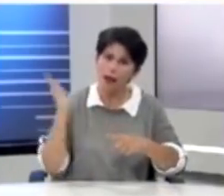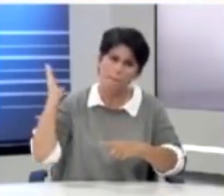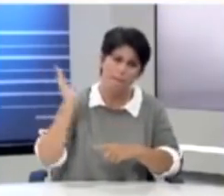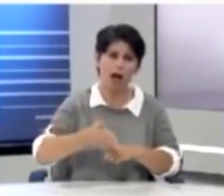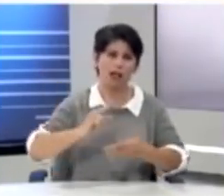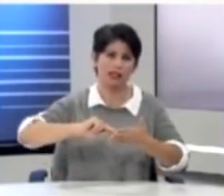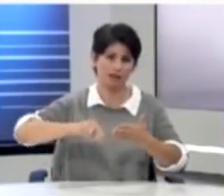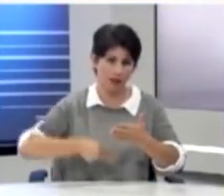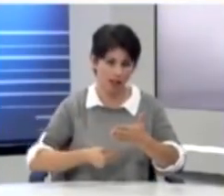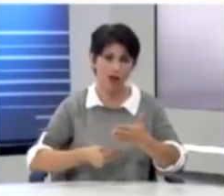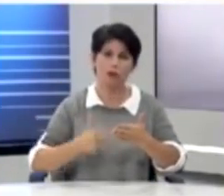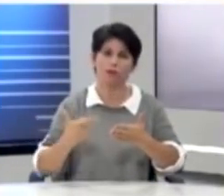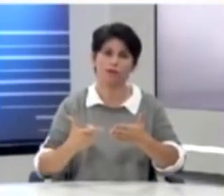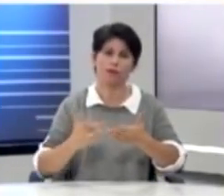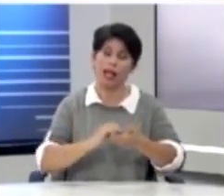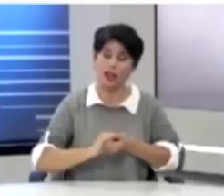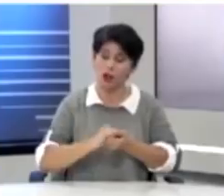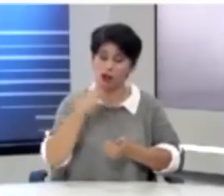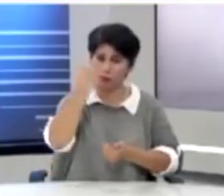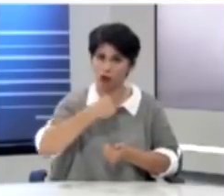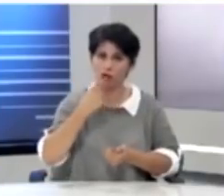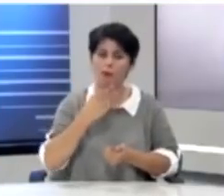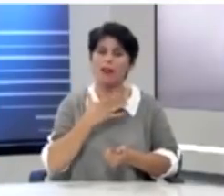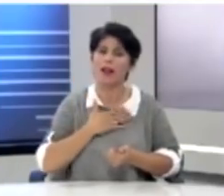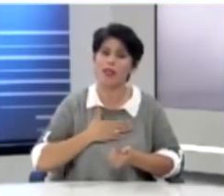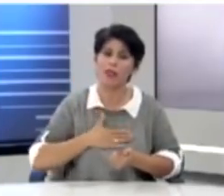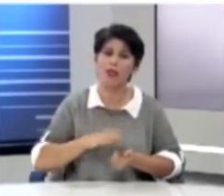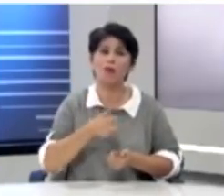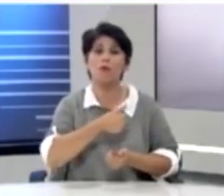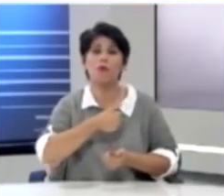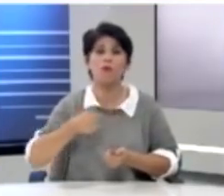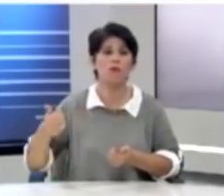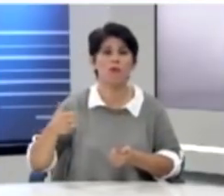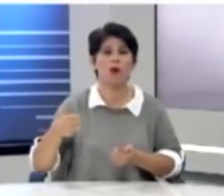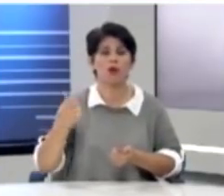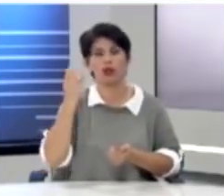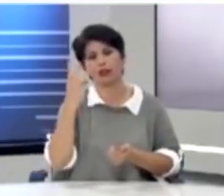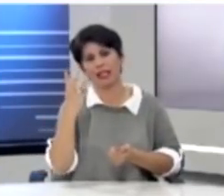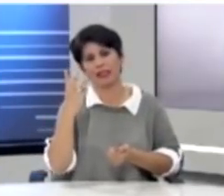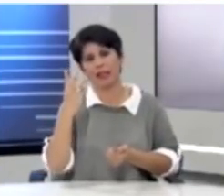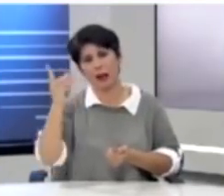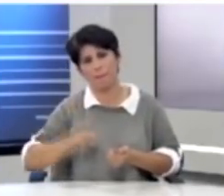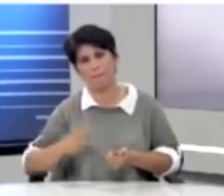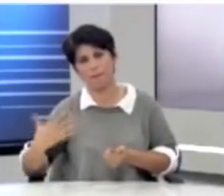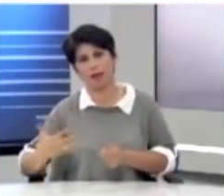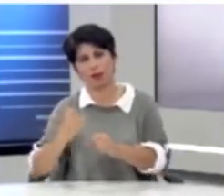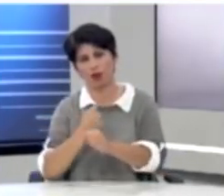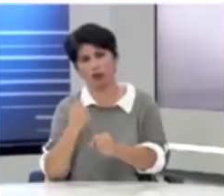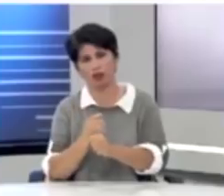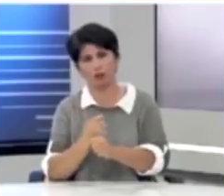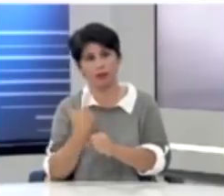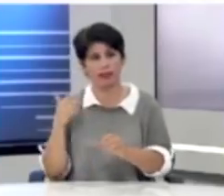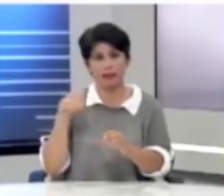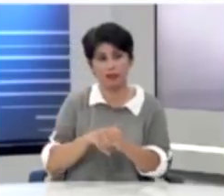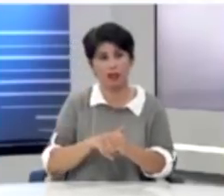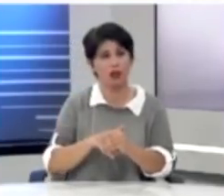των συμβάσεων, της ενώψης προσώπων, χρειάζονται μόνο τα 3/5 των εργαζομένων, με τη